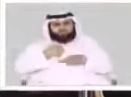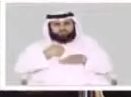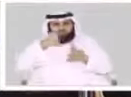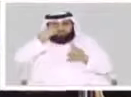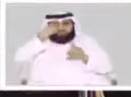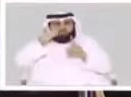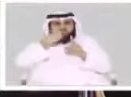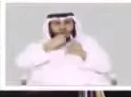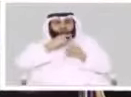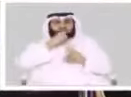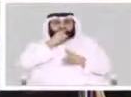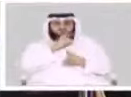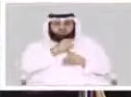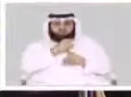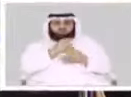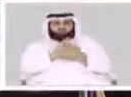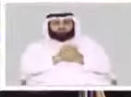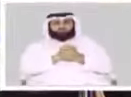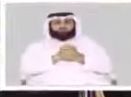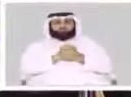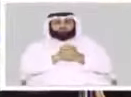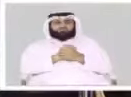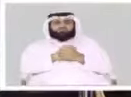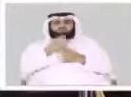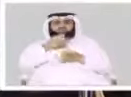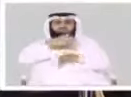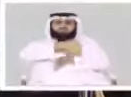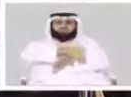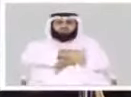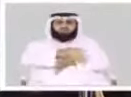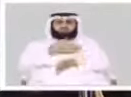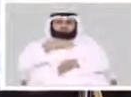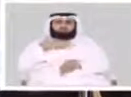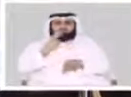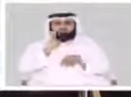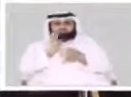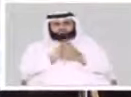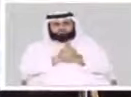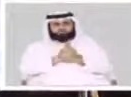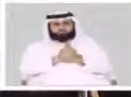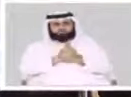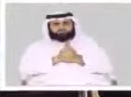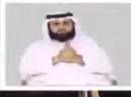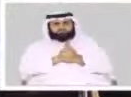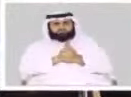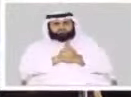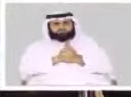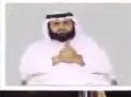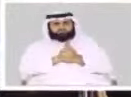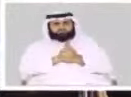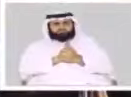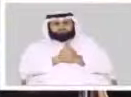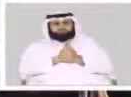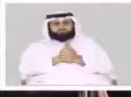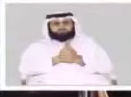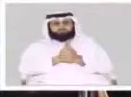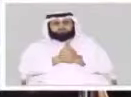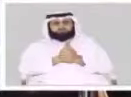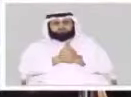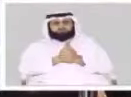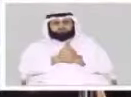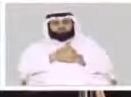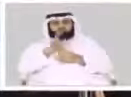كفر بعد ذلك منكم فقد ضل سواء السبيل. فبما نقضهم